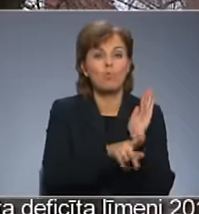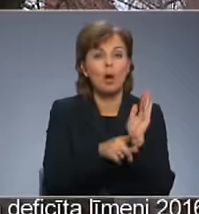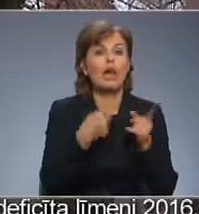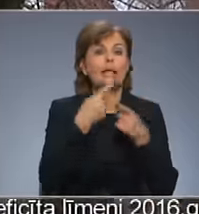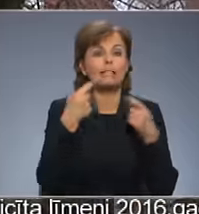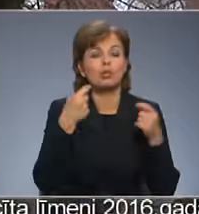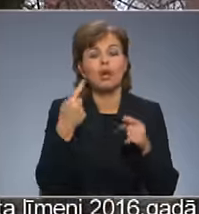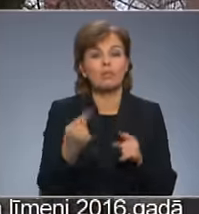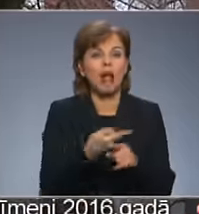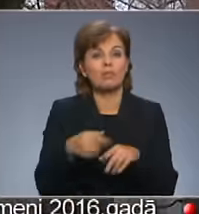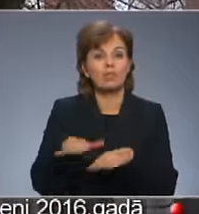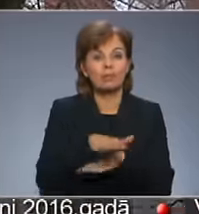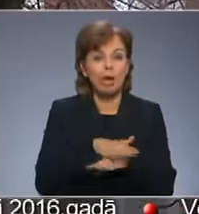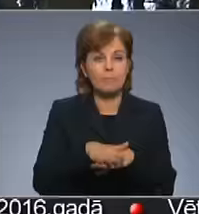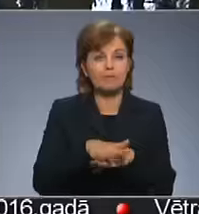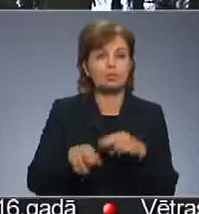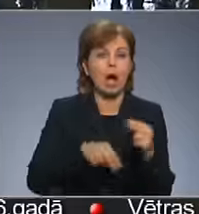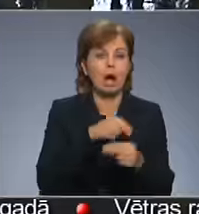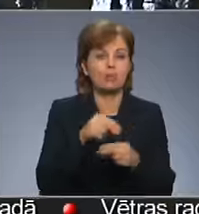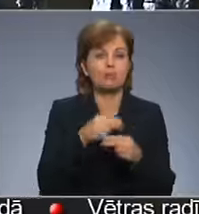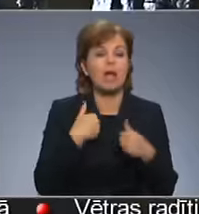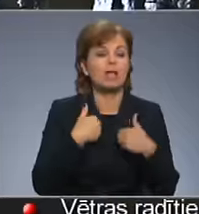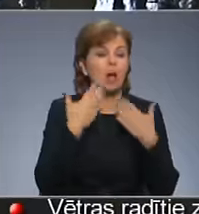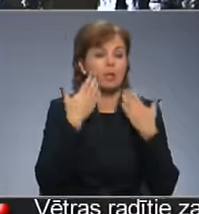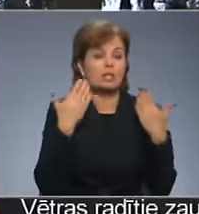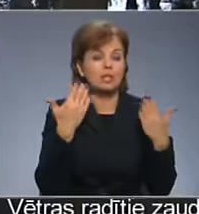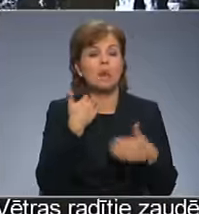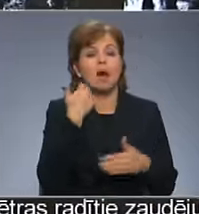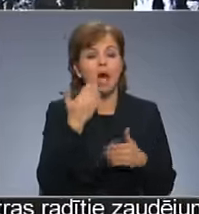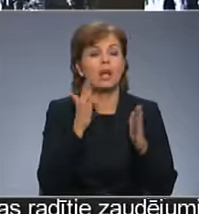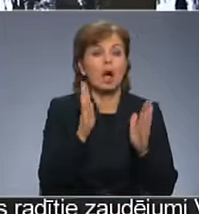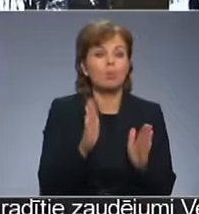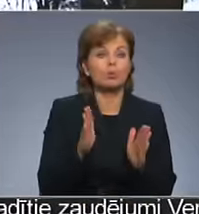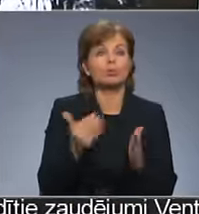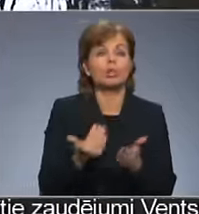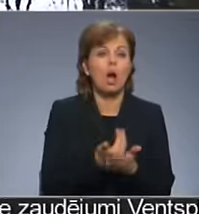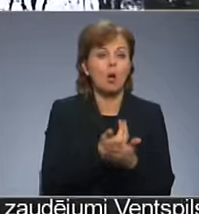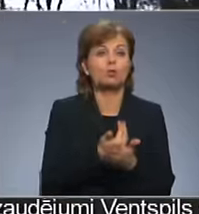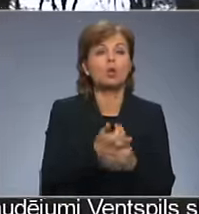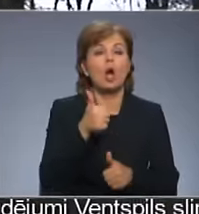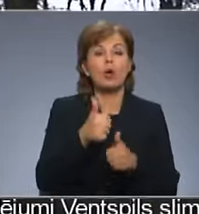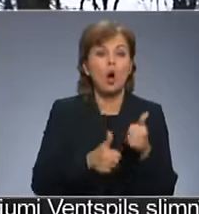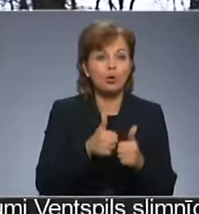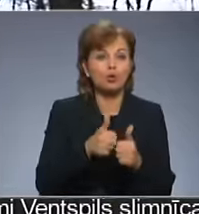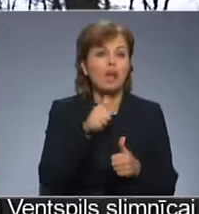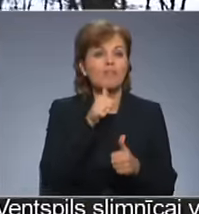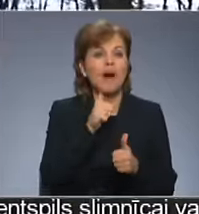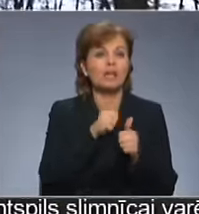izsludinātu vēl vienu sabiedrisko apspriešanu. Nav gan zināms, kad, bet būs arī jauns metu konkurss, kam vēlāk jau